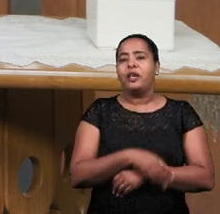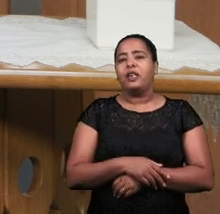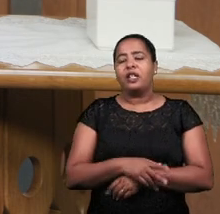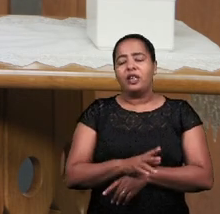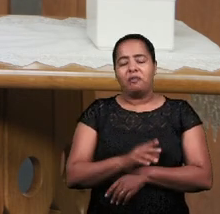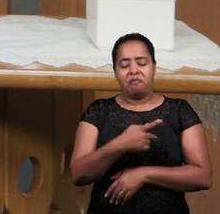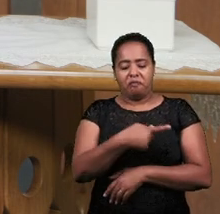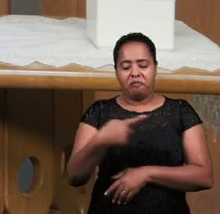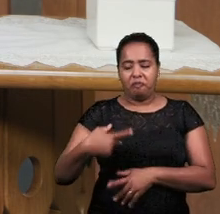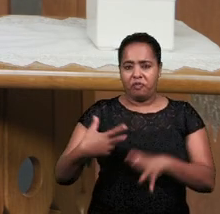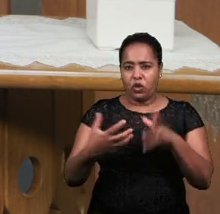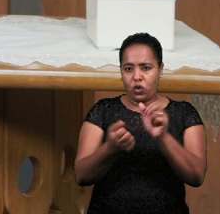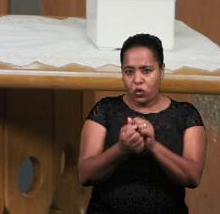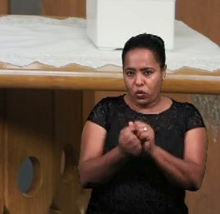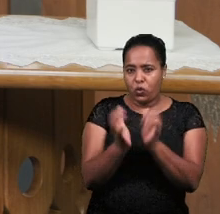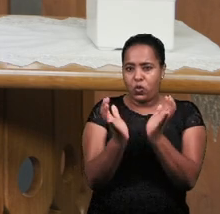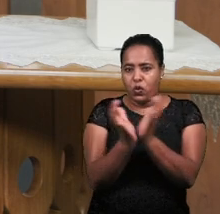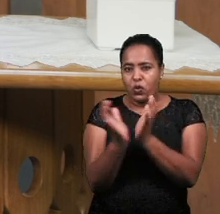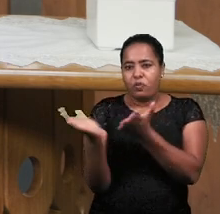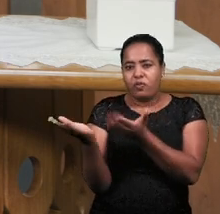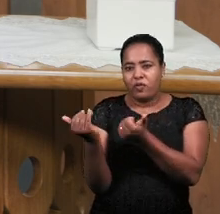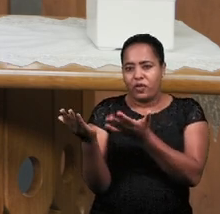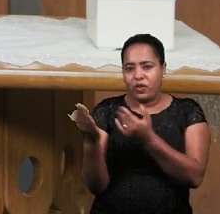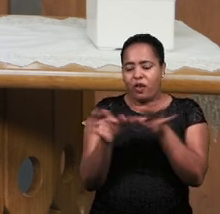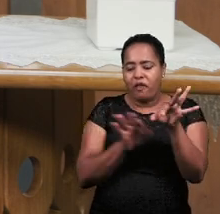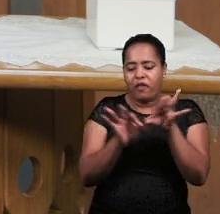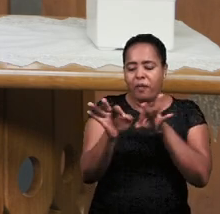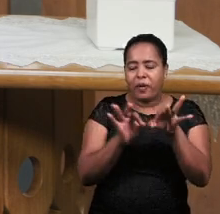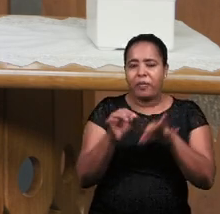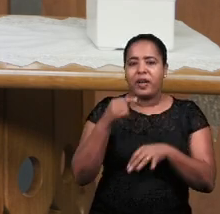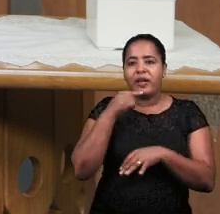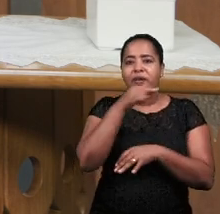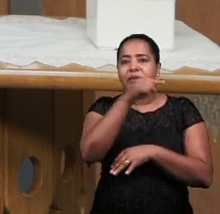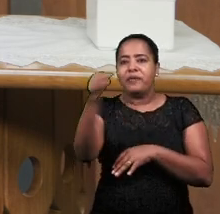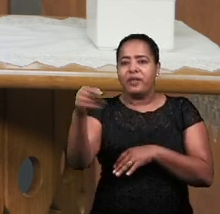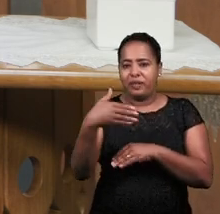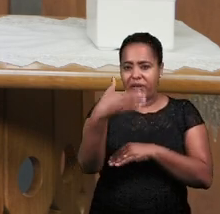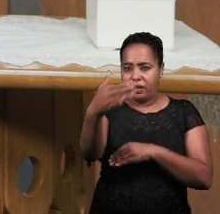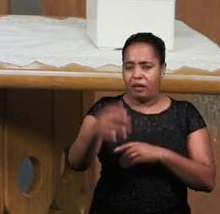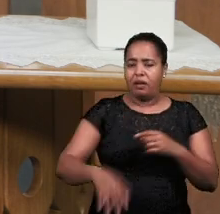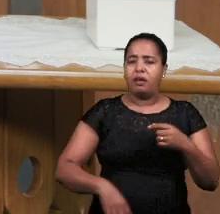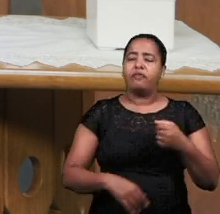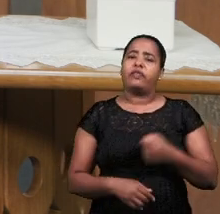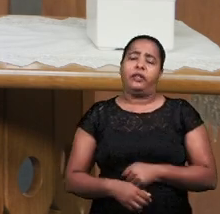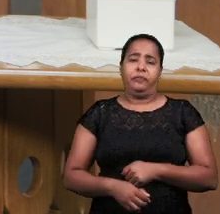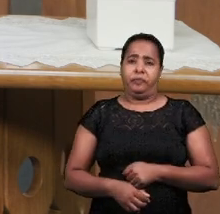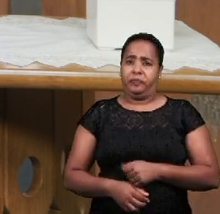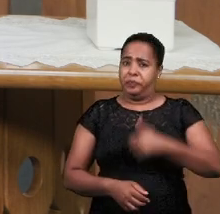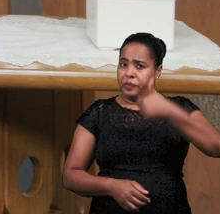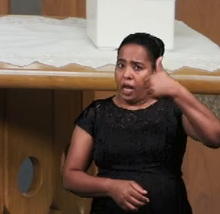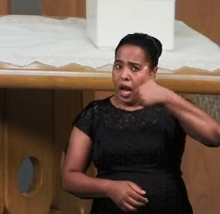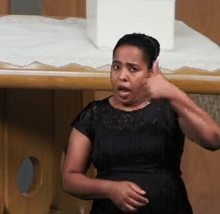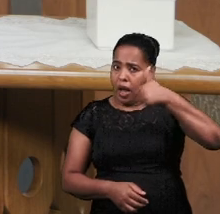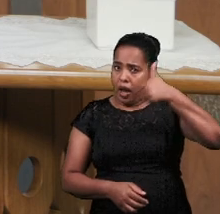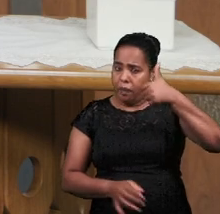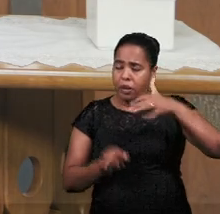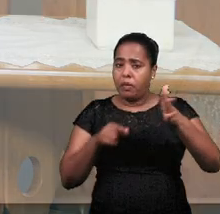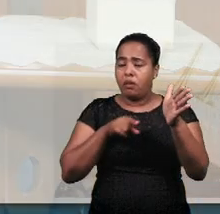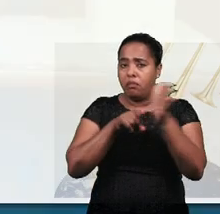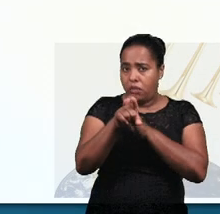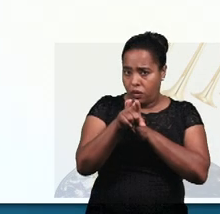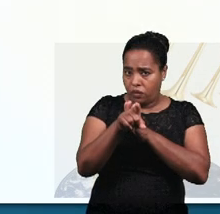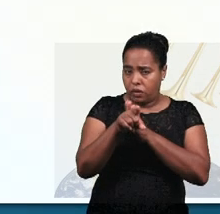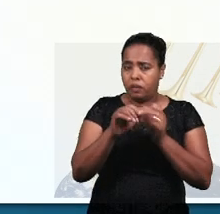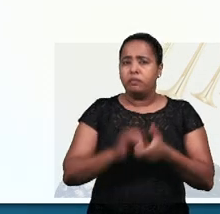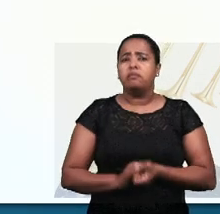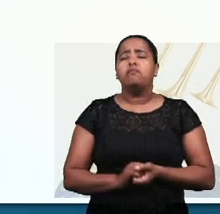Nous allons vous partager les questions que les pasteurs ont préparées avec leurs jeunes et leur église pour la semaine prochaine. La première question pour l'école biblique dominicale pour la